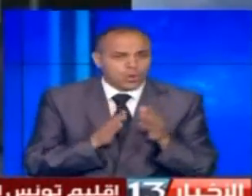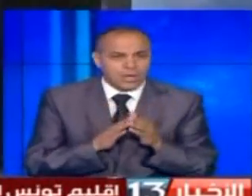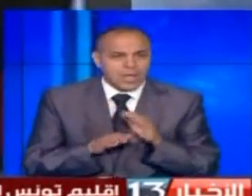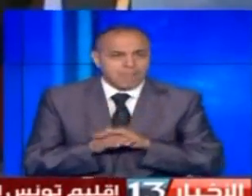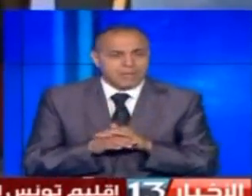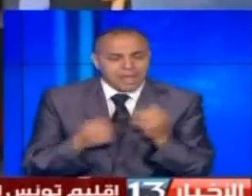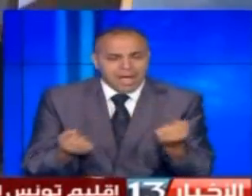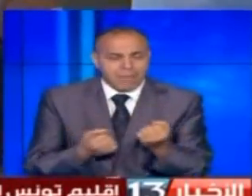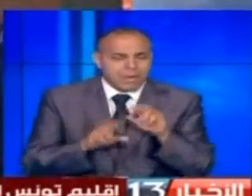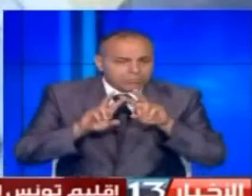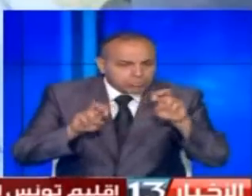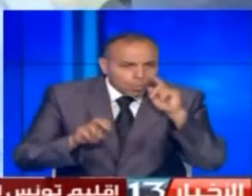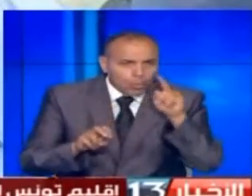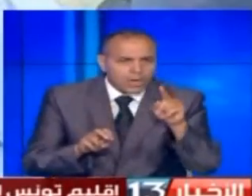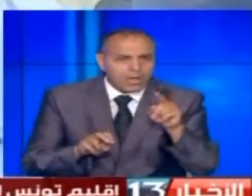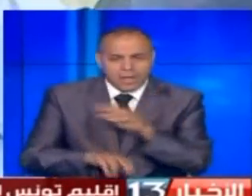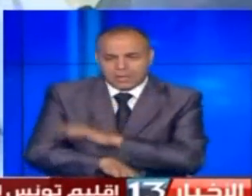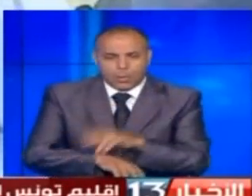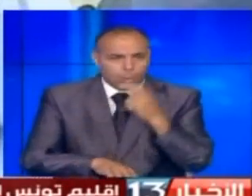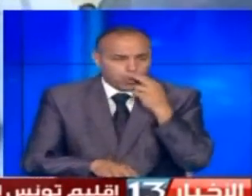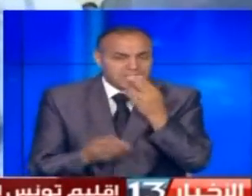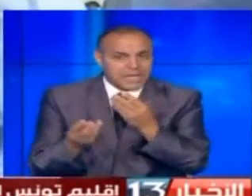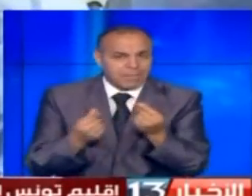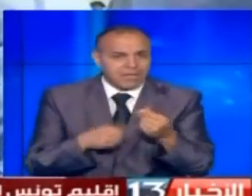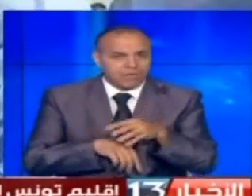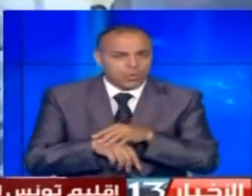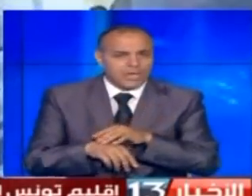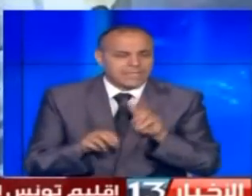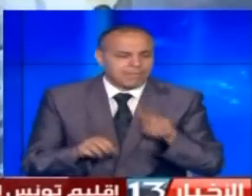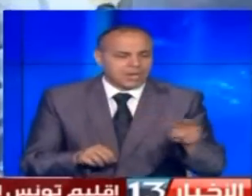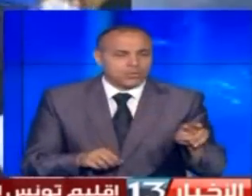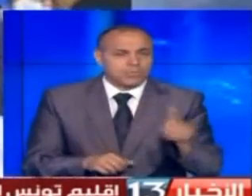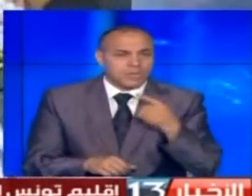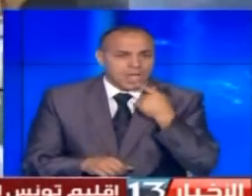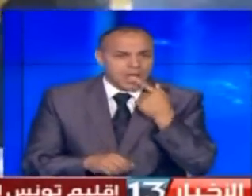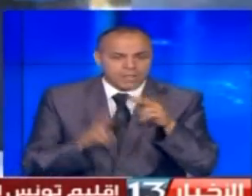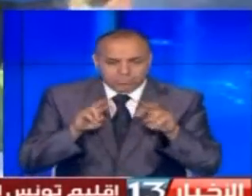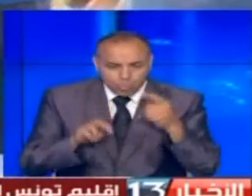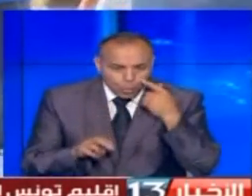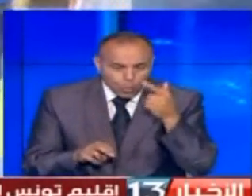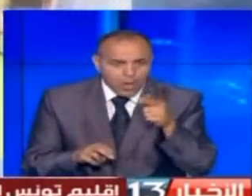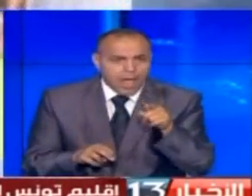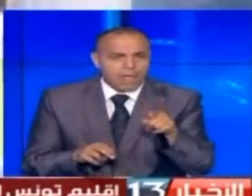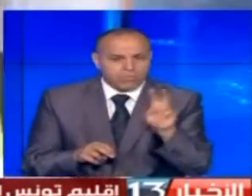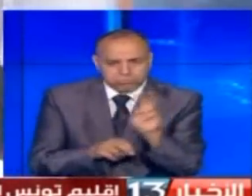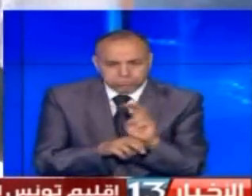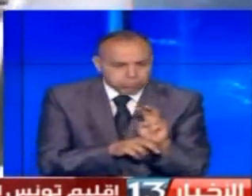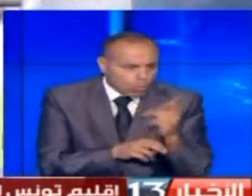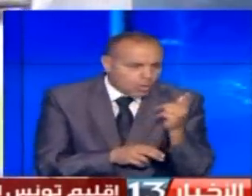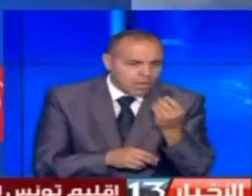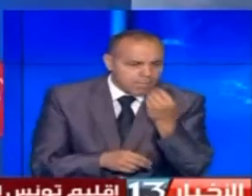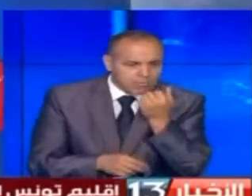إطار حملة جهوية لأعوان الشرطة البيئية بولاية بن عروس، حملة تم على إثرها معاينة جملة